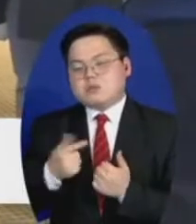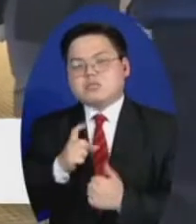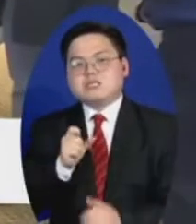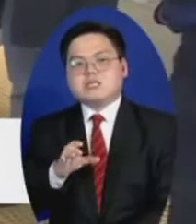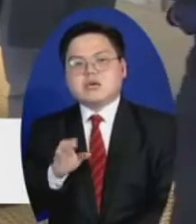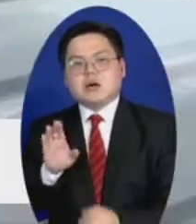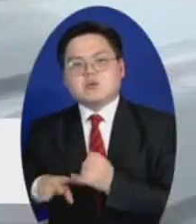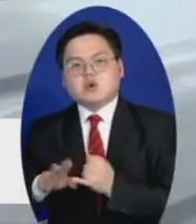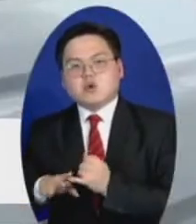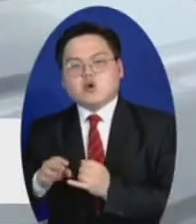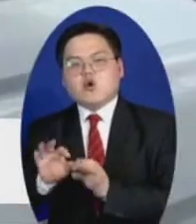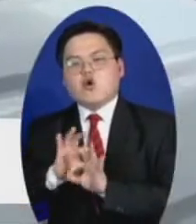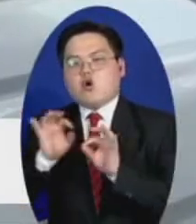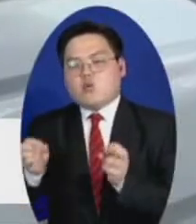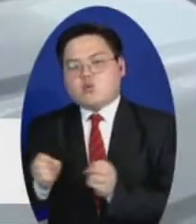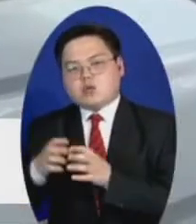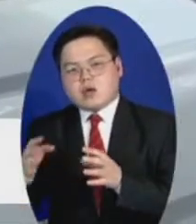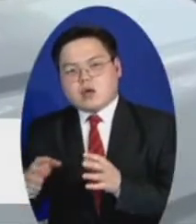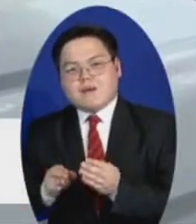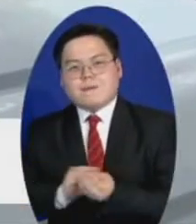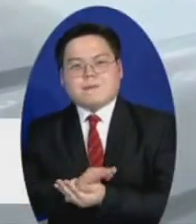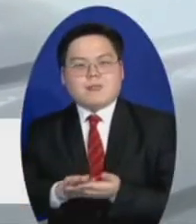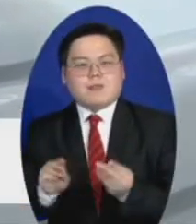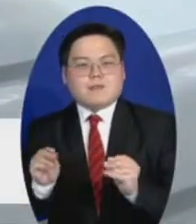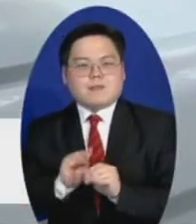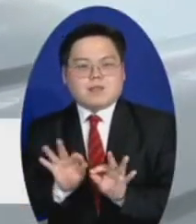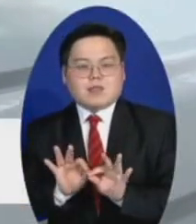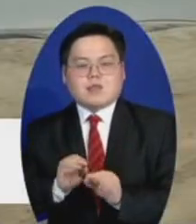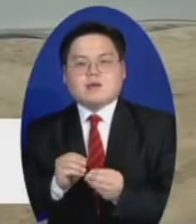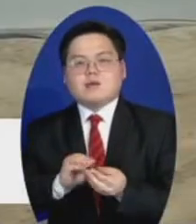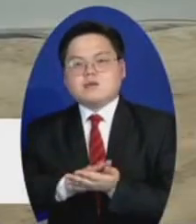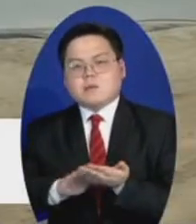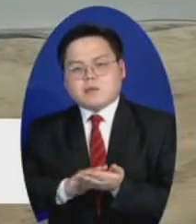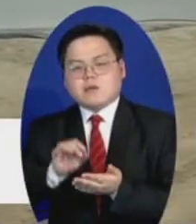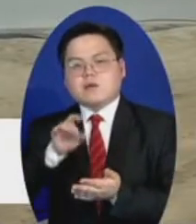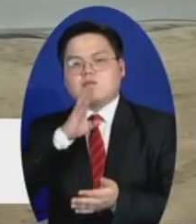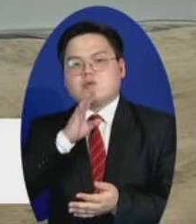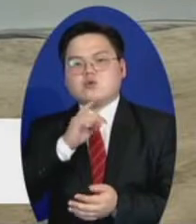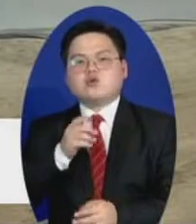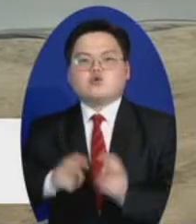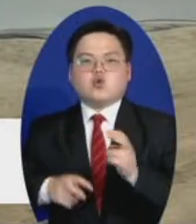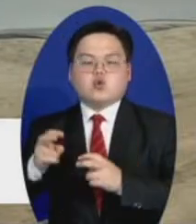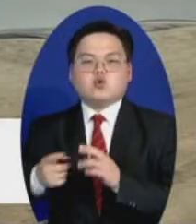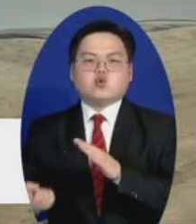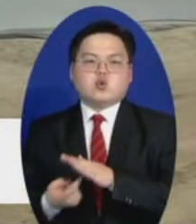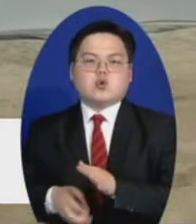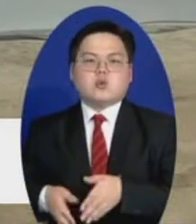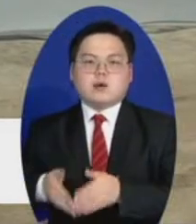бүтээгдэхүүн үйлдвэрлэх, нунтаглах зэргээр өнгөт металлургийн үйлдвэрийн суурийг бий болгоод байна.